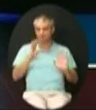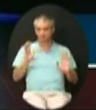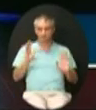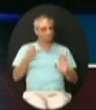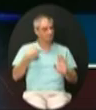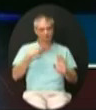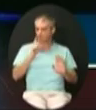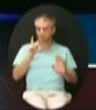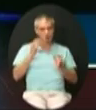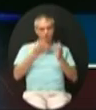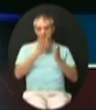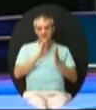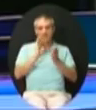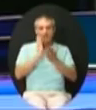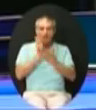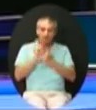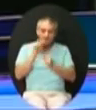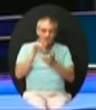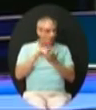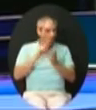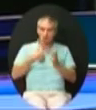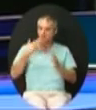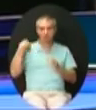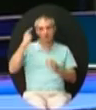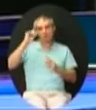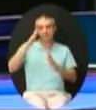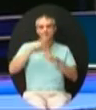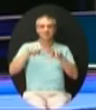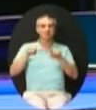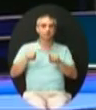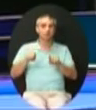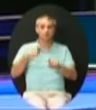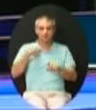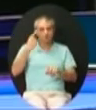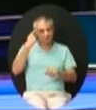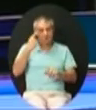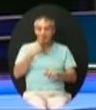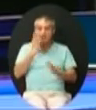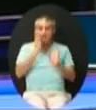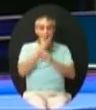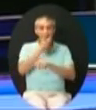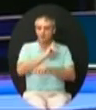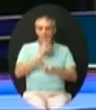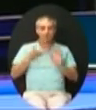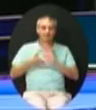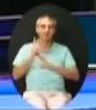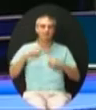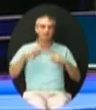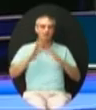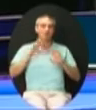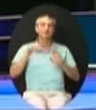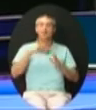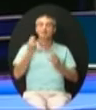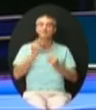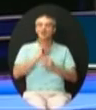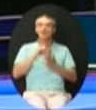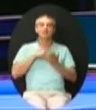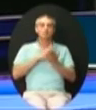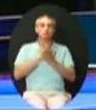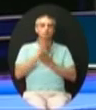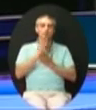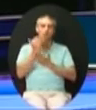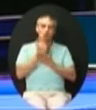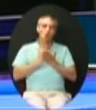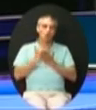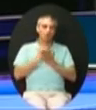אמרתי שאני לא דן אותו, כי אל תדון את חברך שתגיע למקומו. לא הייתי שם, לא יודע מה הייתה הסיטואציה. אני יודע לומר שמחבל כזה לא צריך לצאת בחיים, זה הדבר המוסרי ביותר,